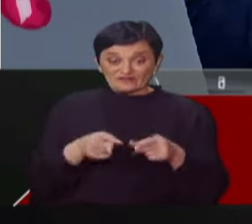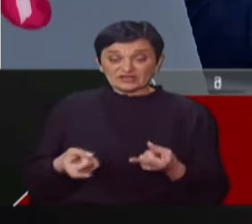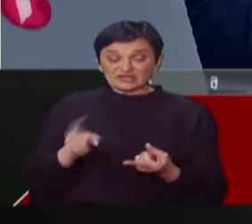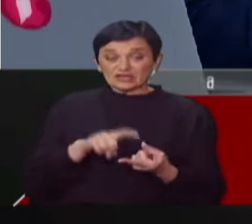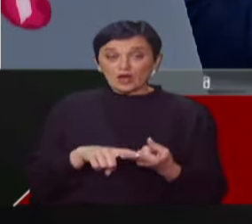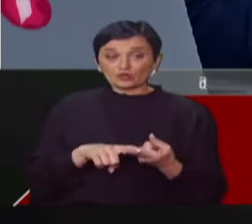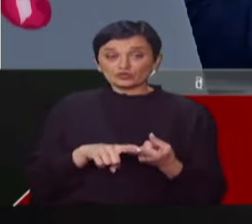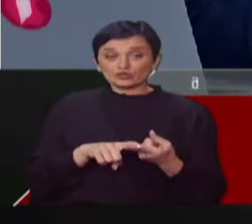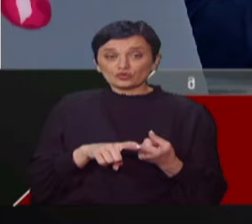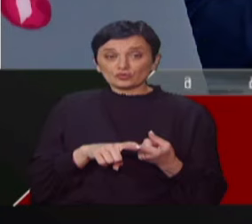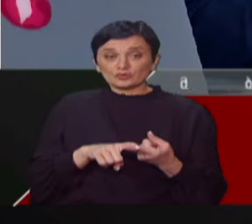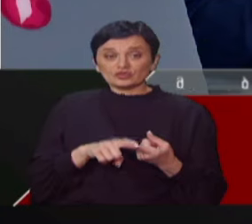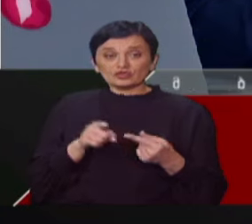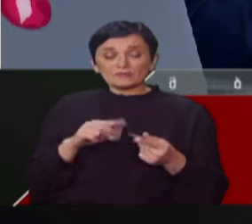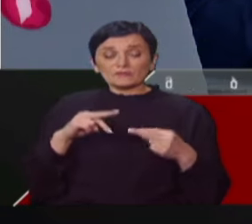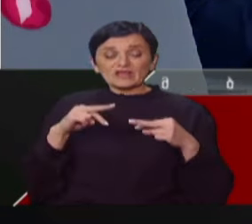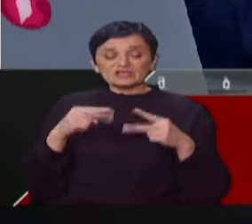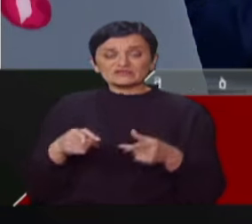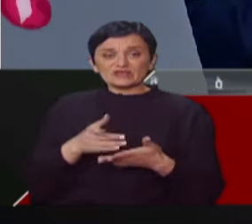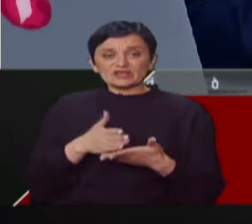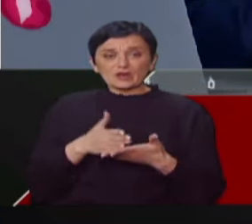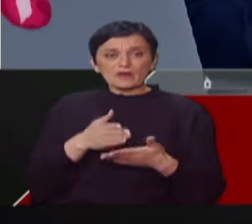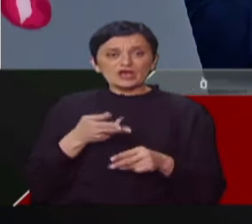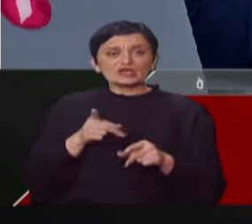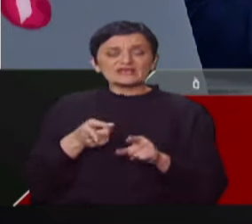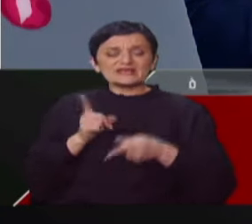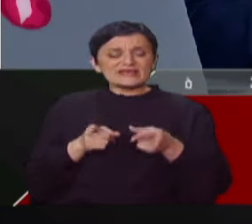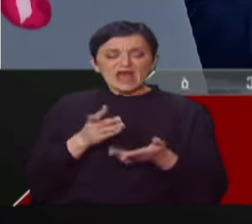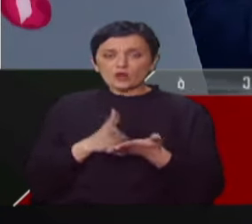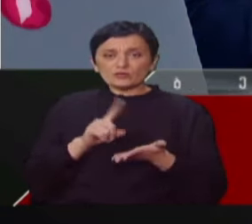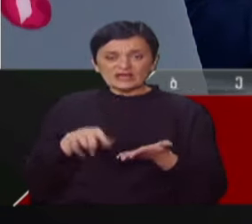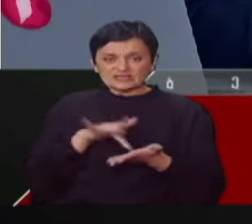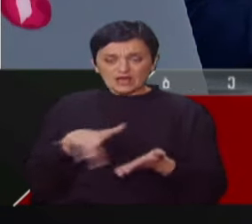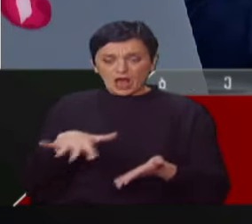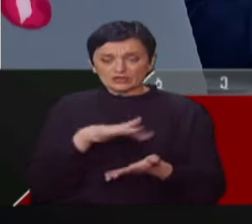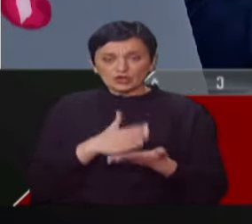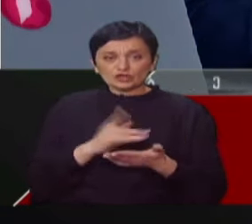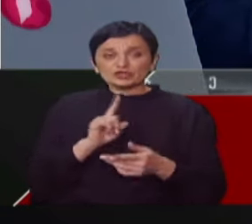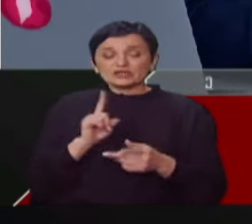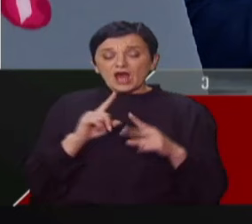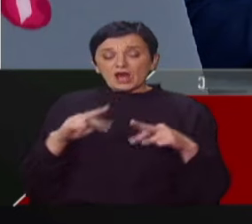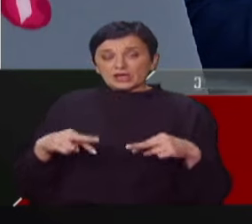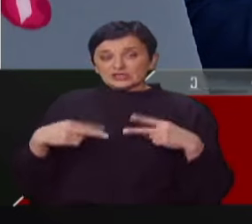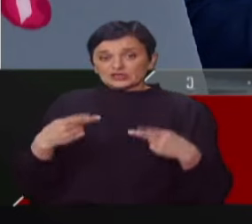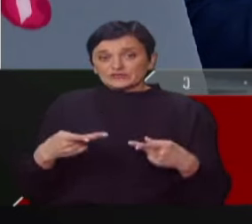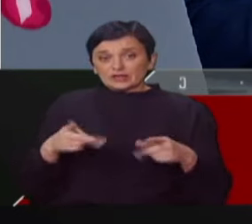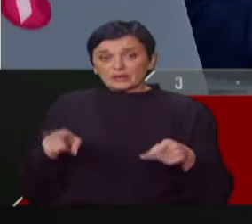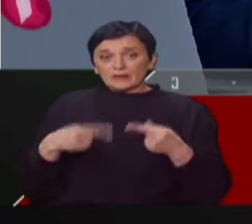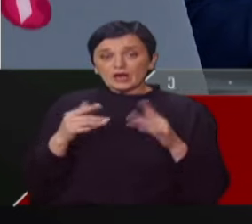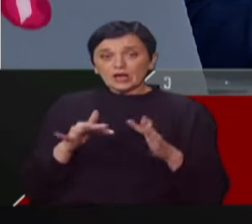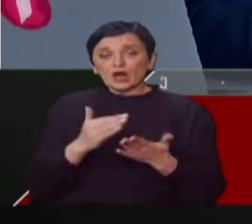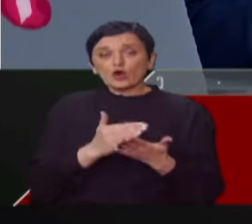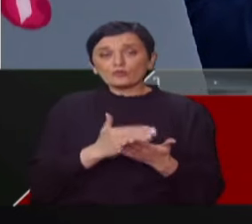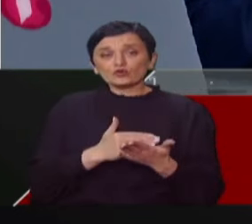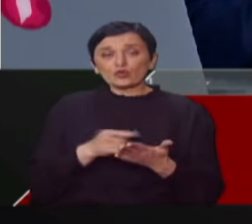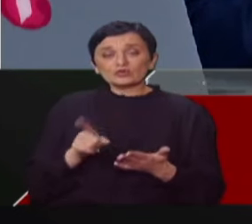Bitac, Hteba, Culeba, Arasa, Hausim, Realoba, Suromelic, Kalak, Shiaris. Ra, Culeba, Gahorcel, da, programa